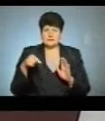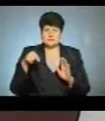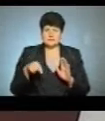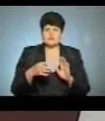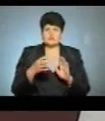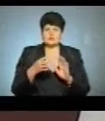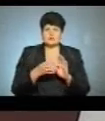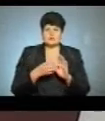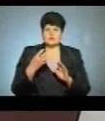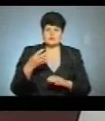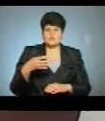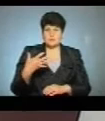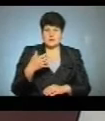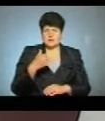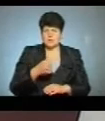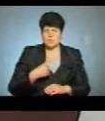1939-1945 роках.